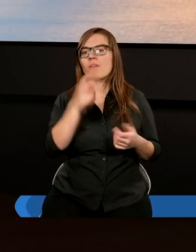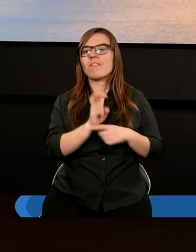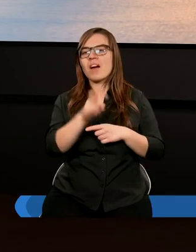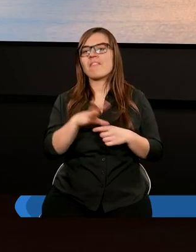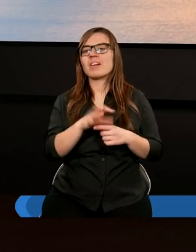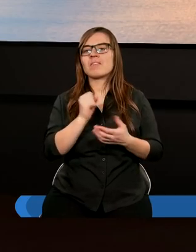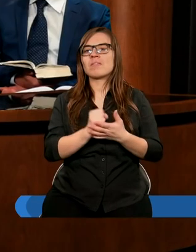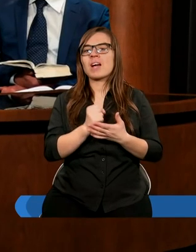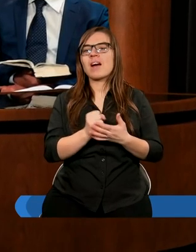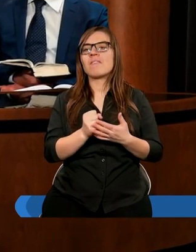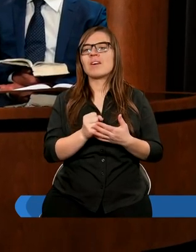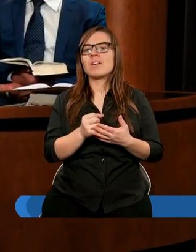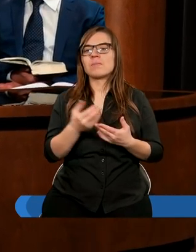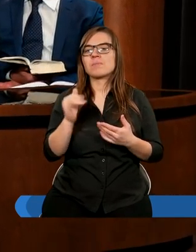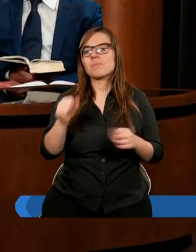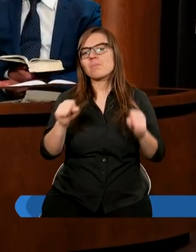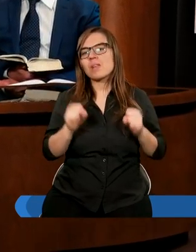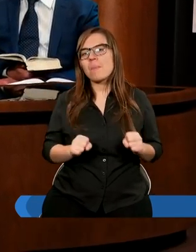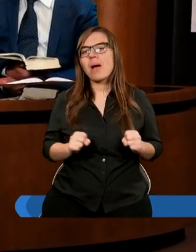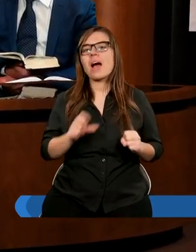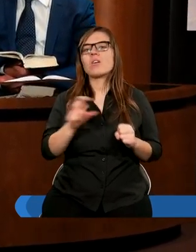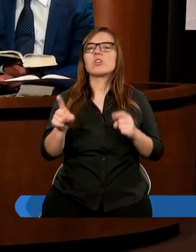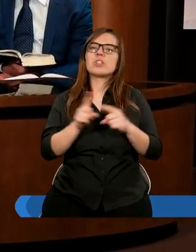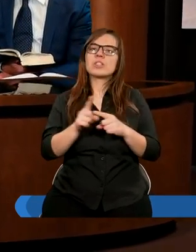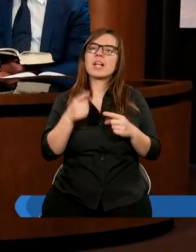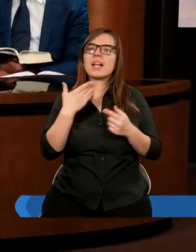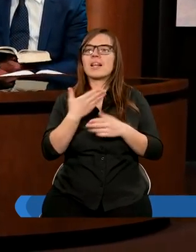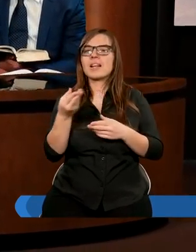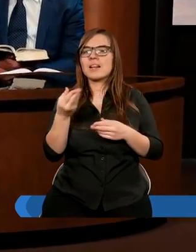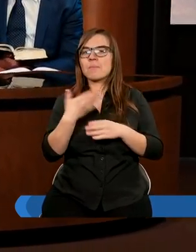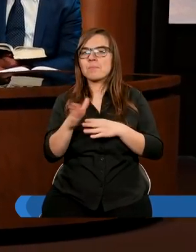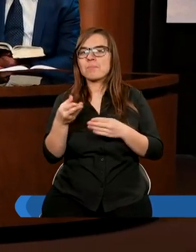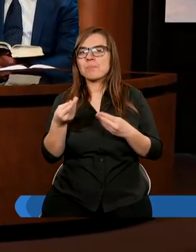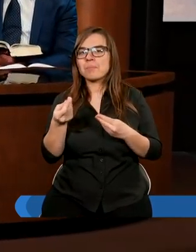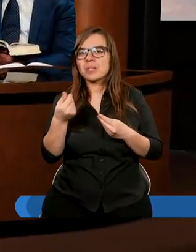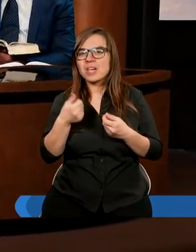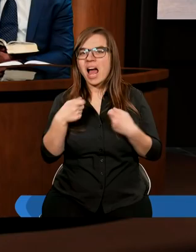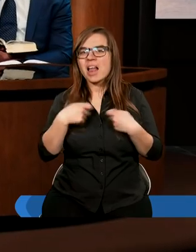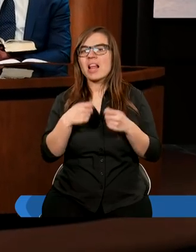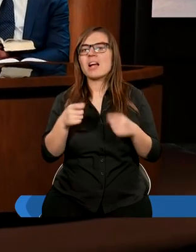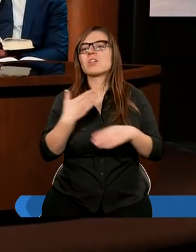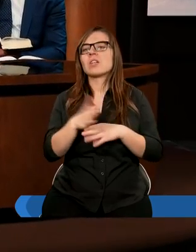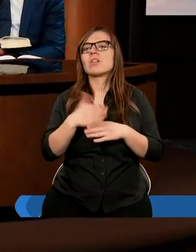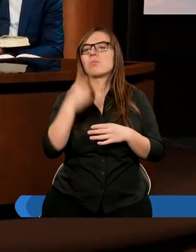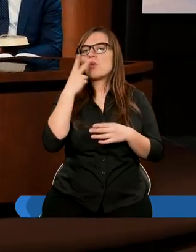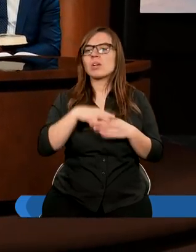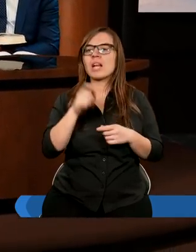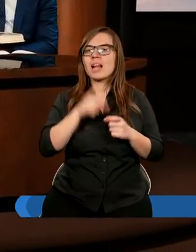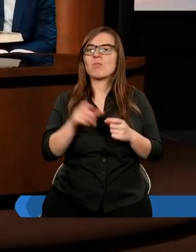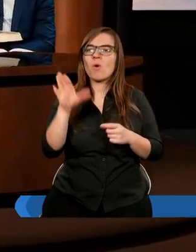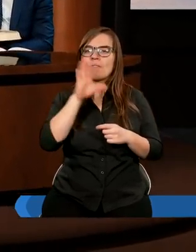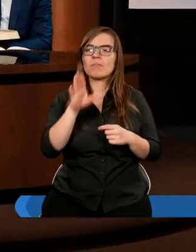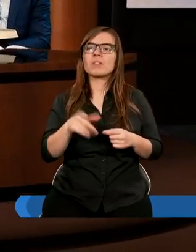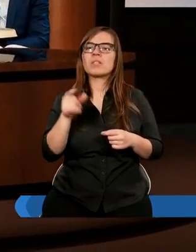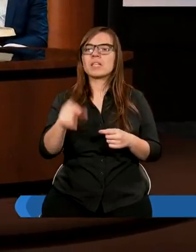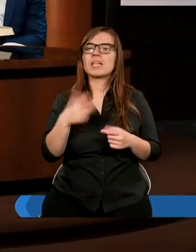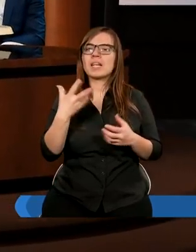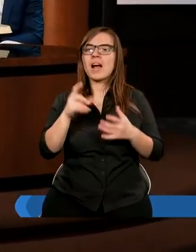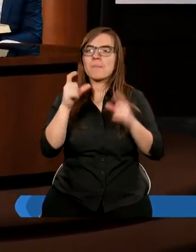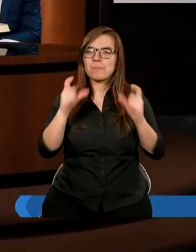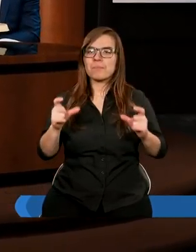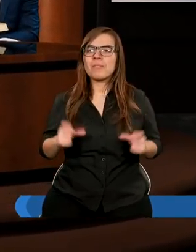w sprawy właśnie tych banków i sprzedaży kredytów, czy w ogóle, spójrzmy na Słowo Boże. Chciałbym, żebyśmy przeczytali